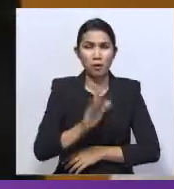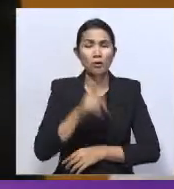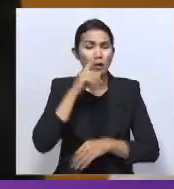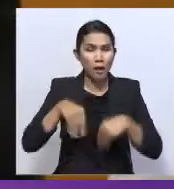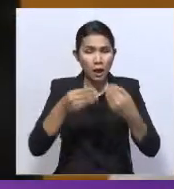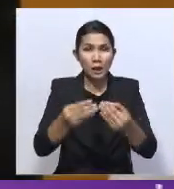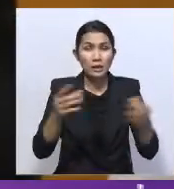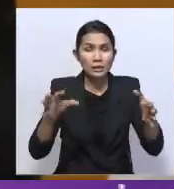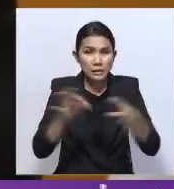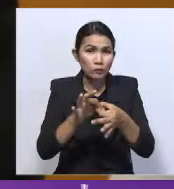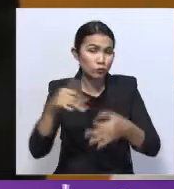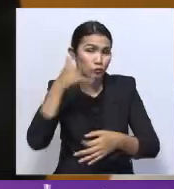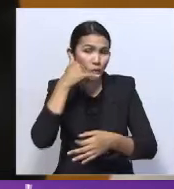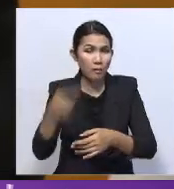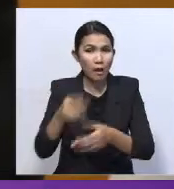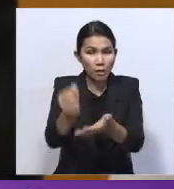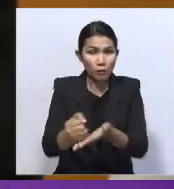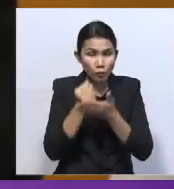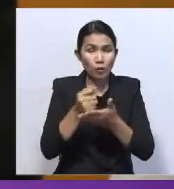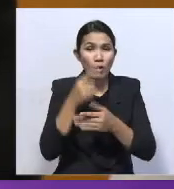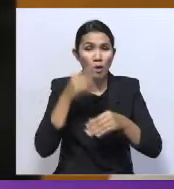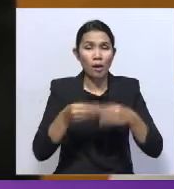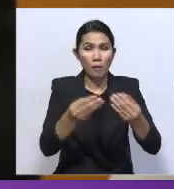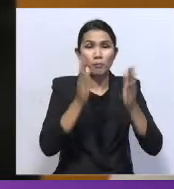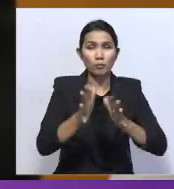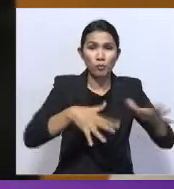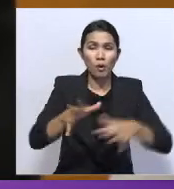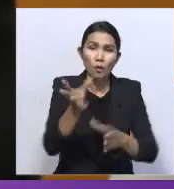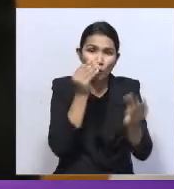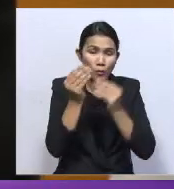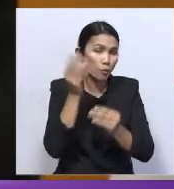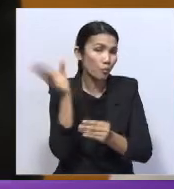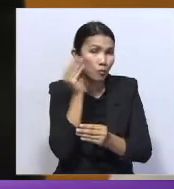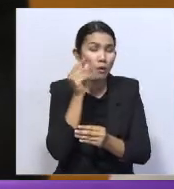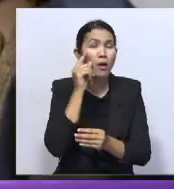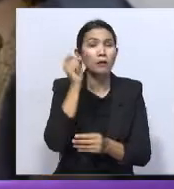งรุกทางโทรศัพท์มือถือเพื่อให้ประชาชนเข้าถึงข้อมูลได้ง่ายมากยิ่งขึ้น